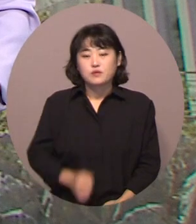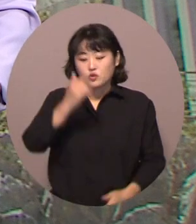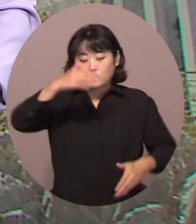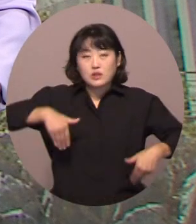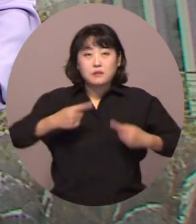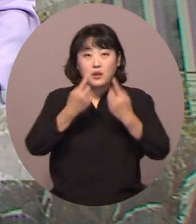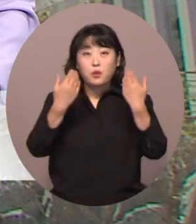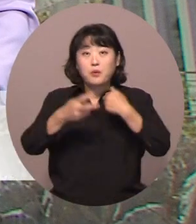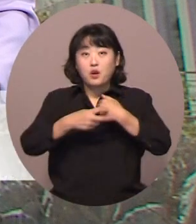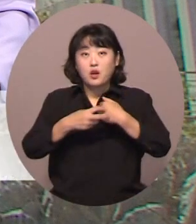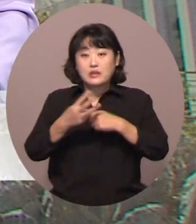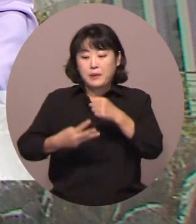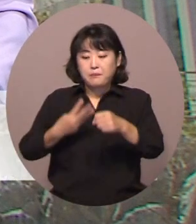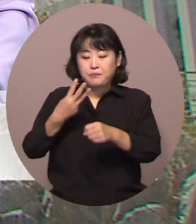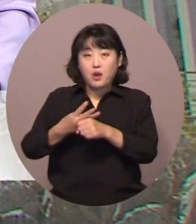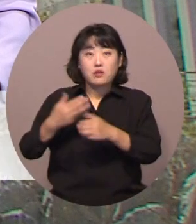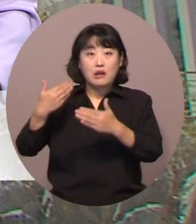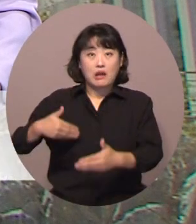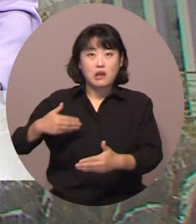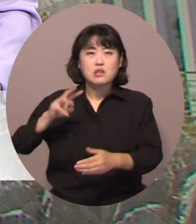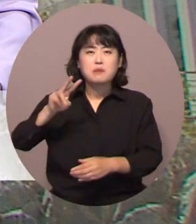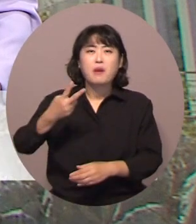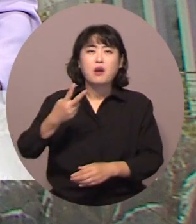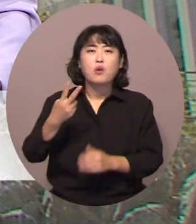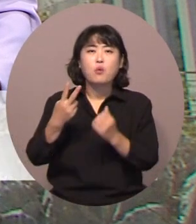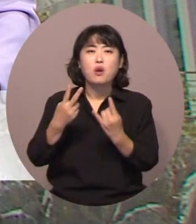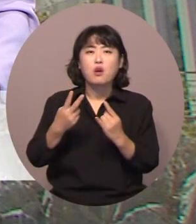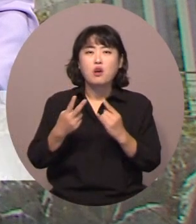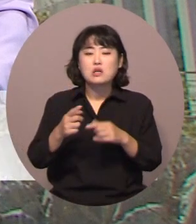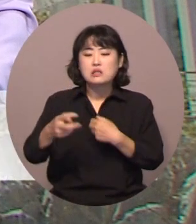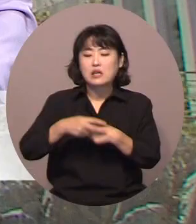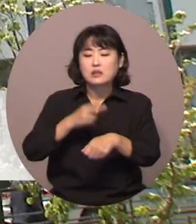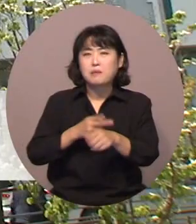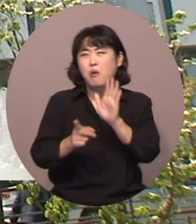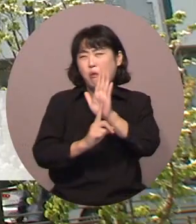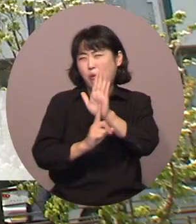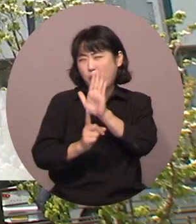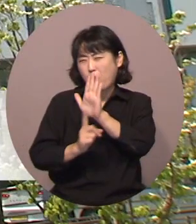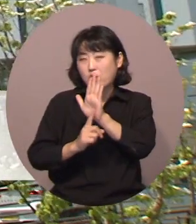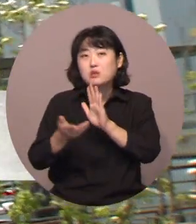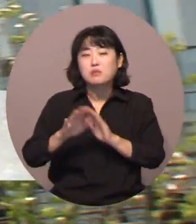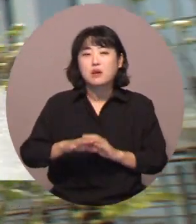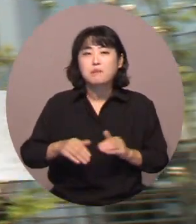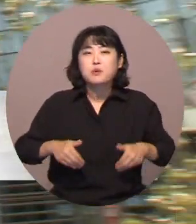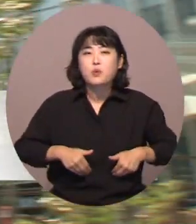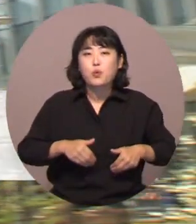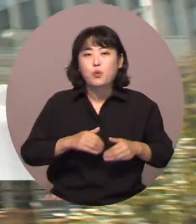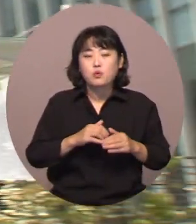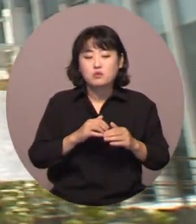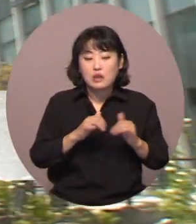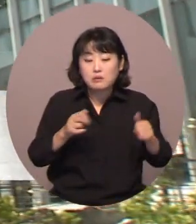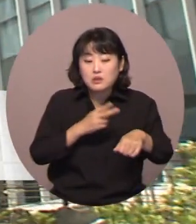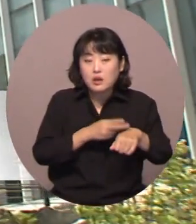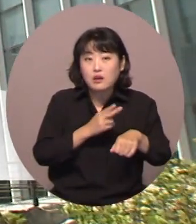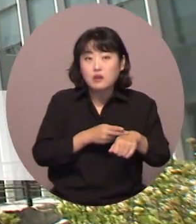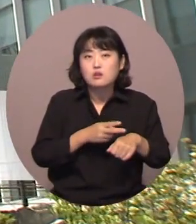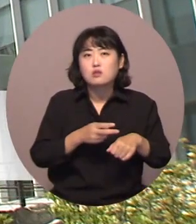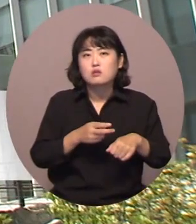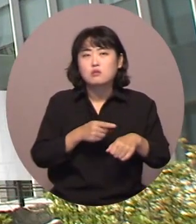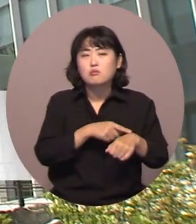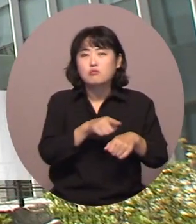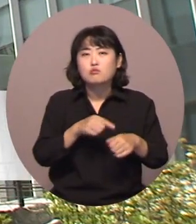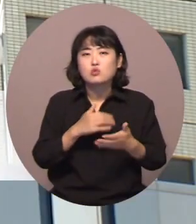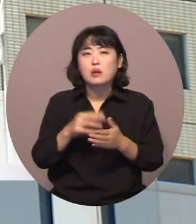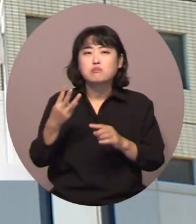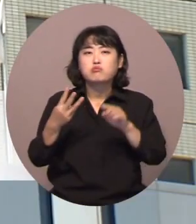충남대병원이 최근 3년 동안 200 차례 넘게 의사 채용에 나섰지만 필요 인원에 1분 가량만 채용된 것으로